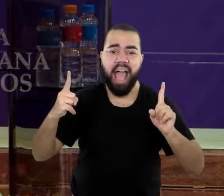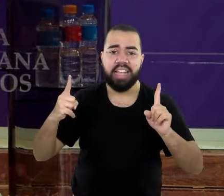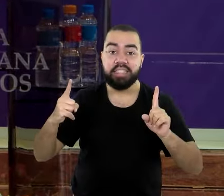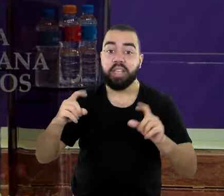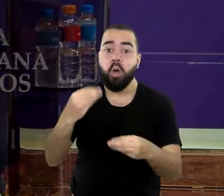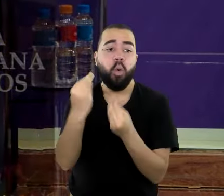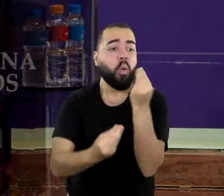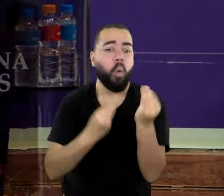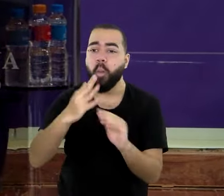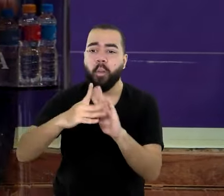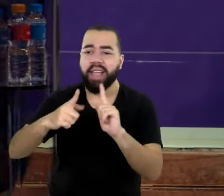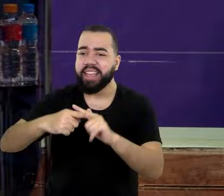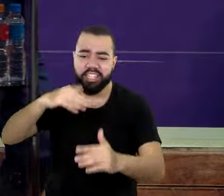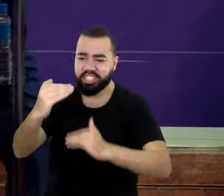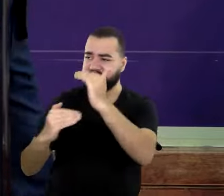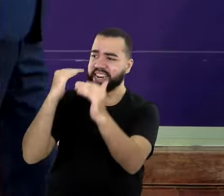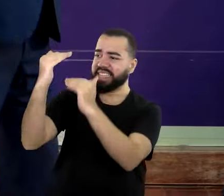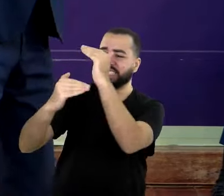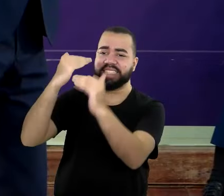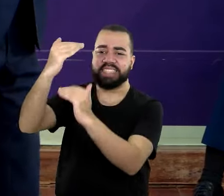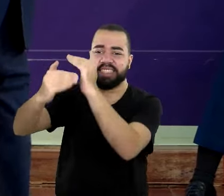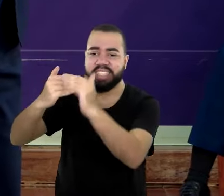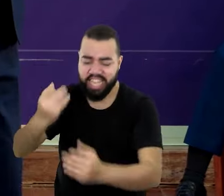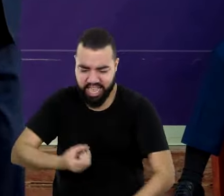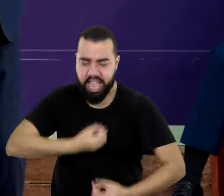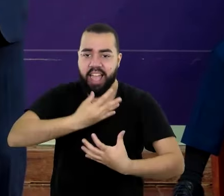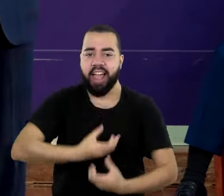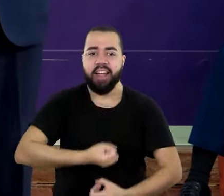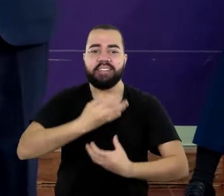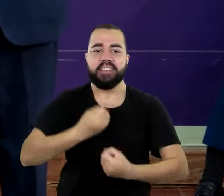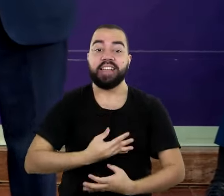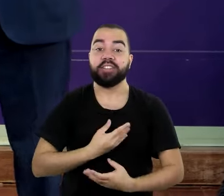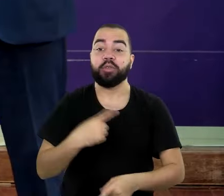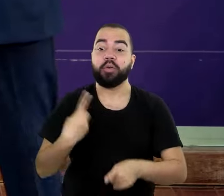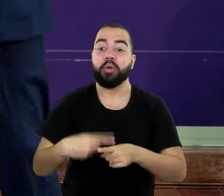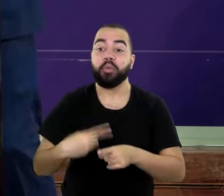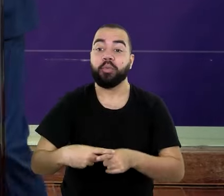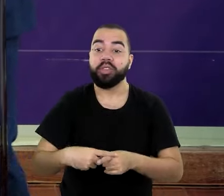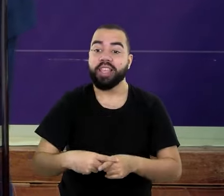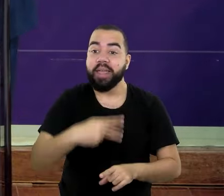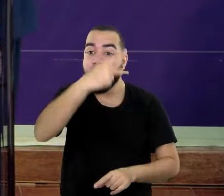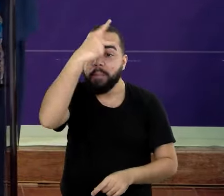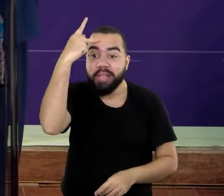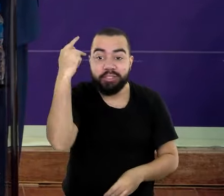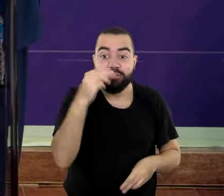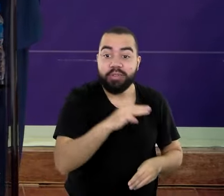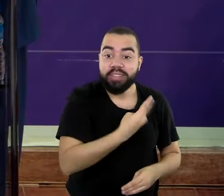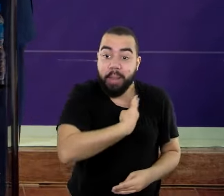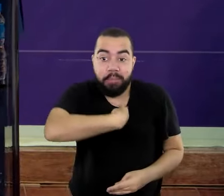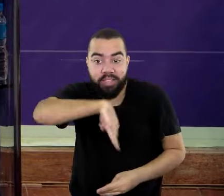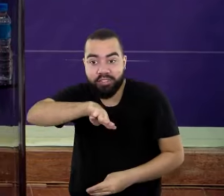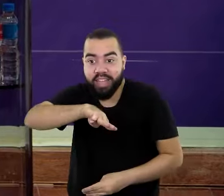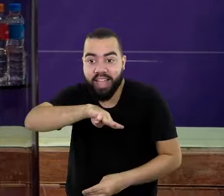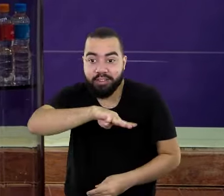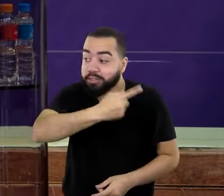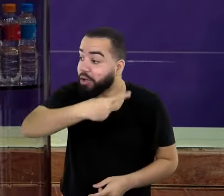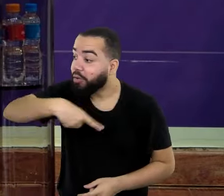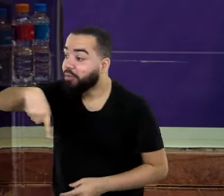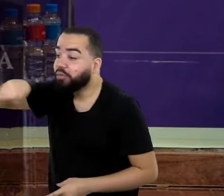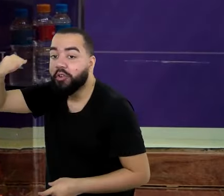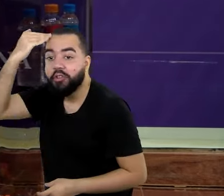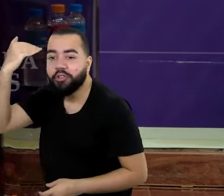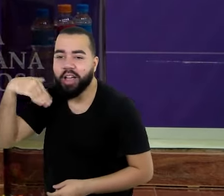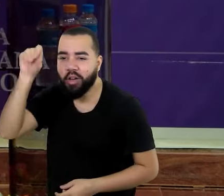igreja podia crescer e ter avivado? 선교사님들이 와서 전도한 것입니다. É porque veio missionários e nos evangelizou. 나는 미션